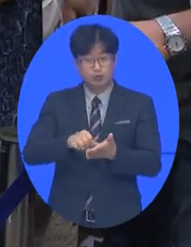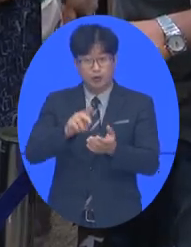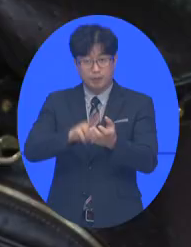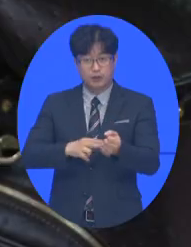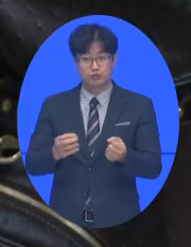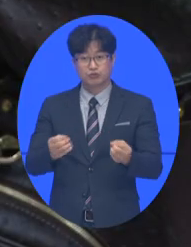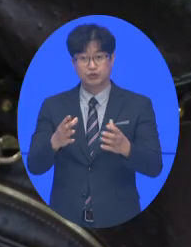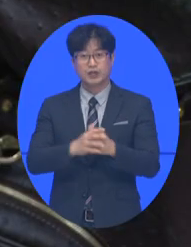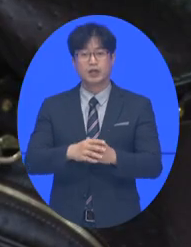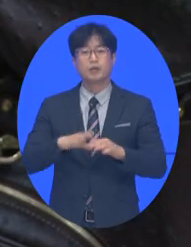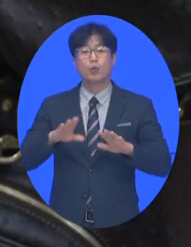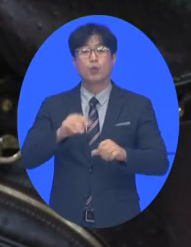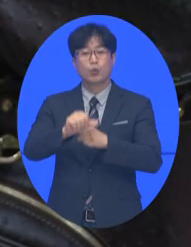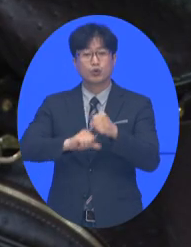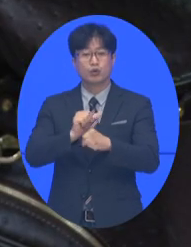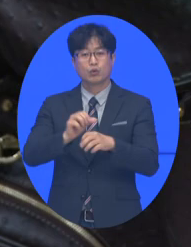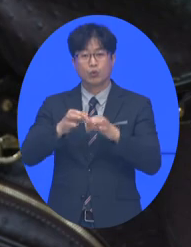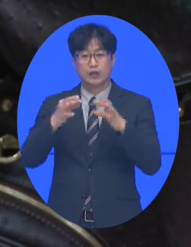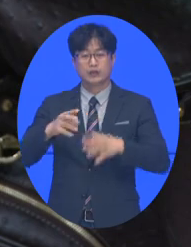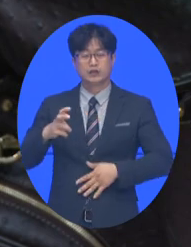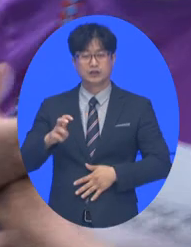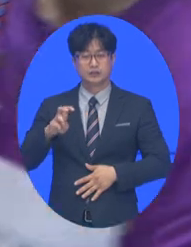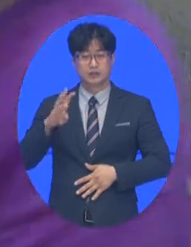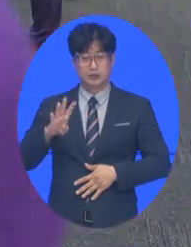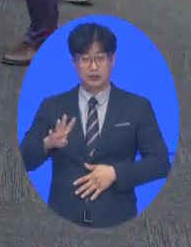공매. 이를 통해 지난 5년 동안